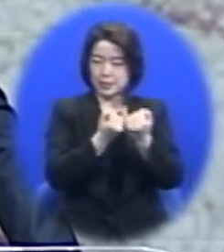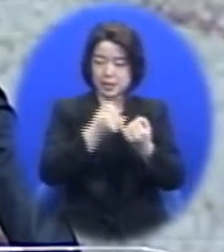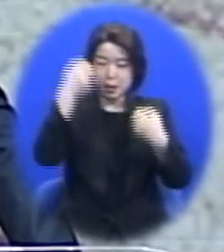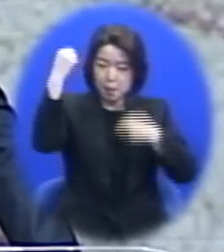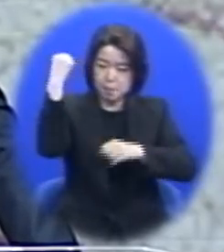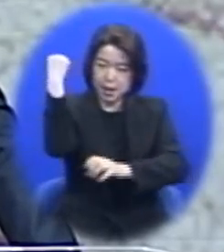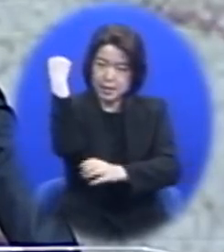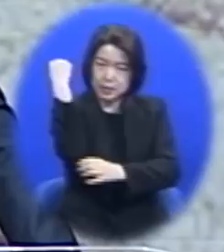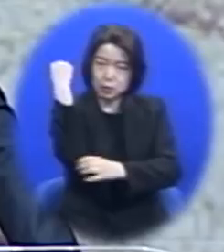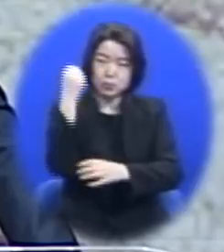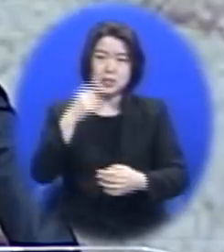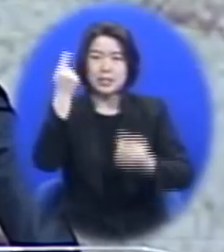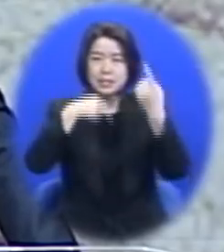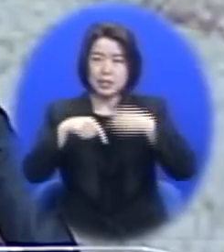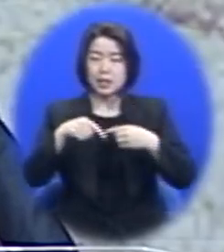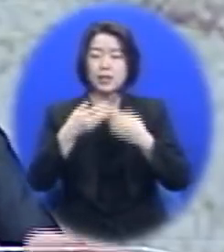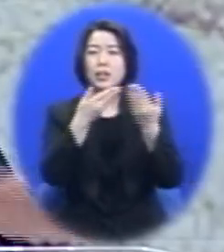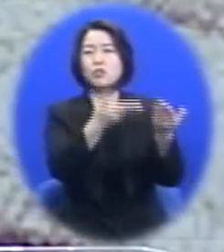것이니라